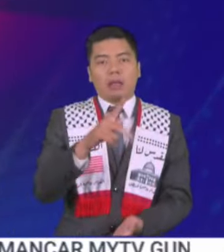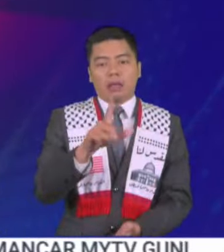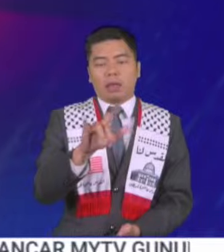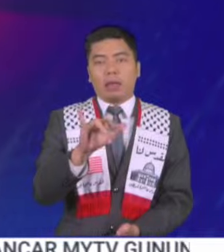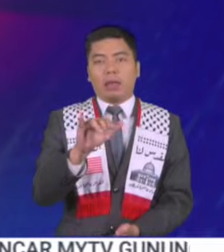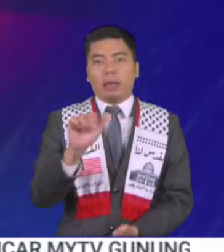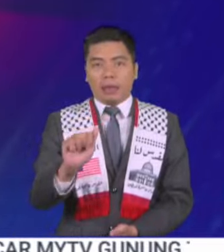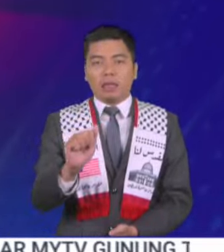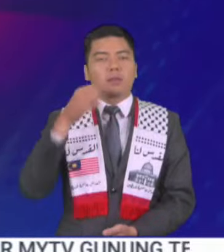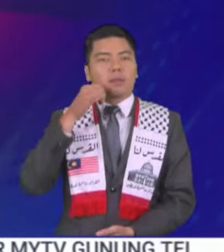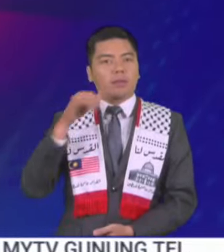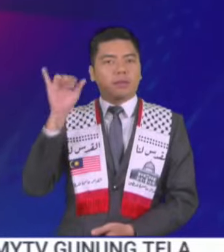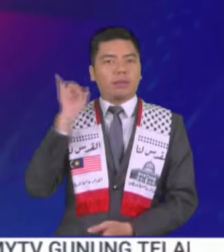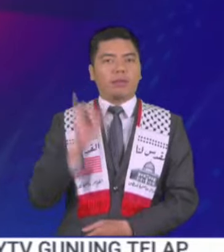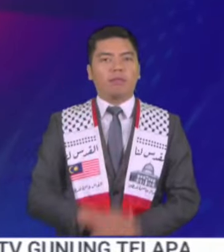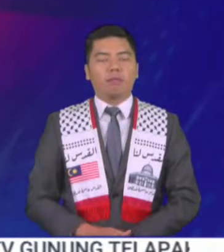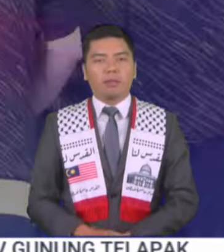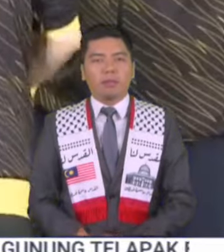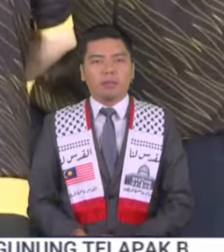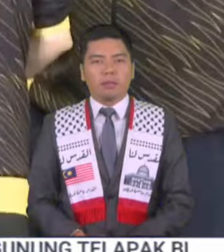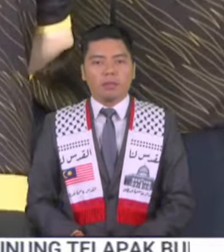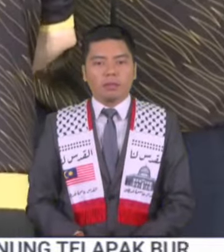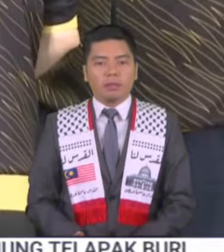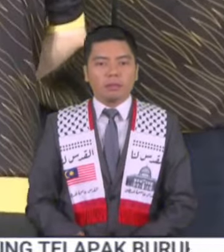Terminal 1 malam tadi.